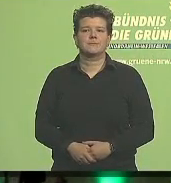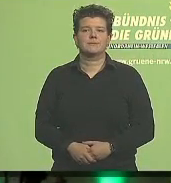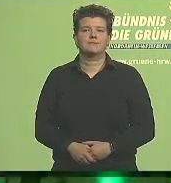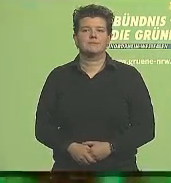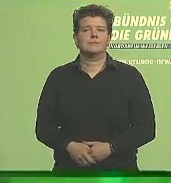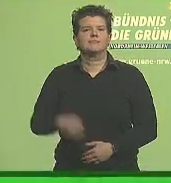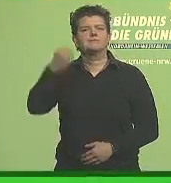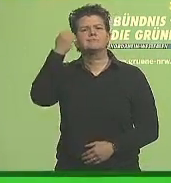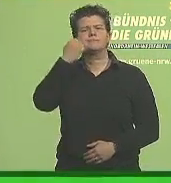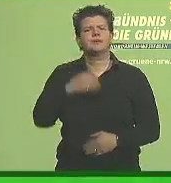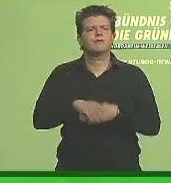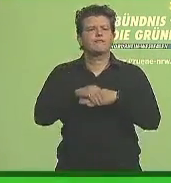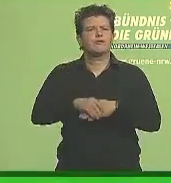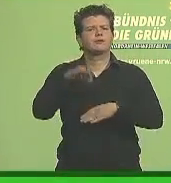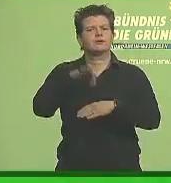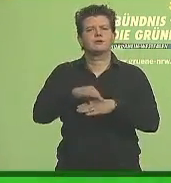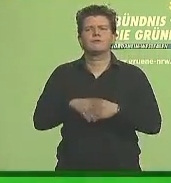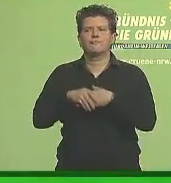Liebe Freundinnen und Freunde,